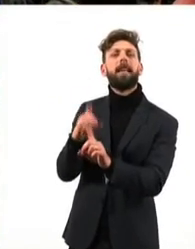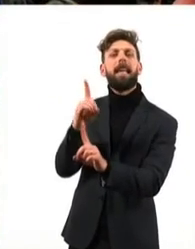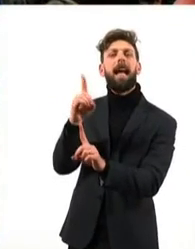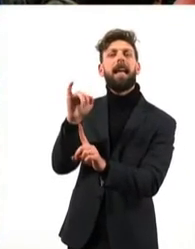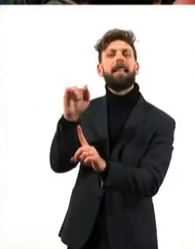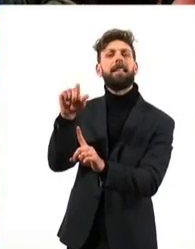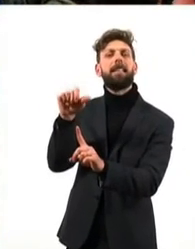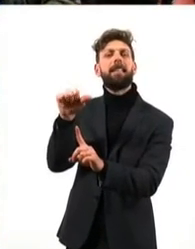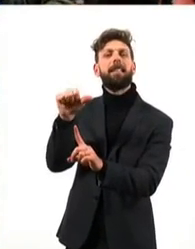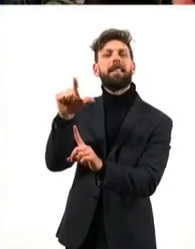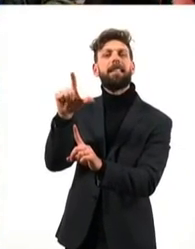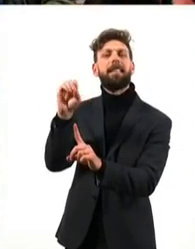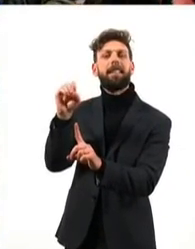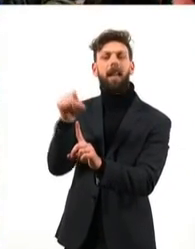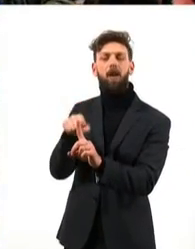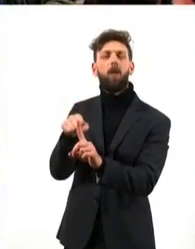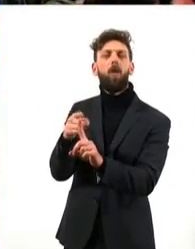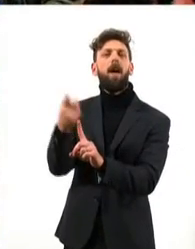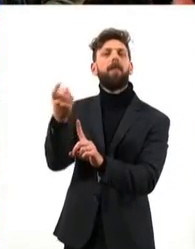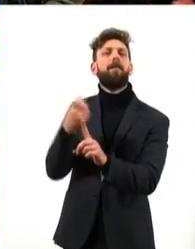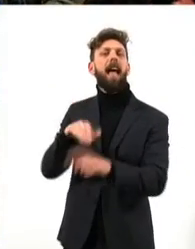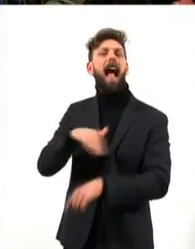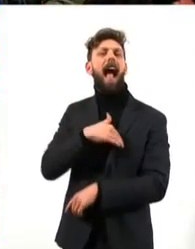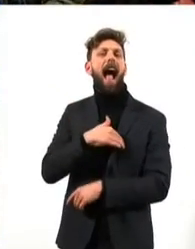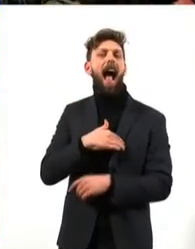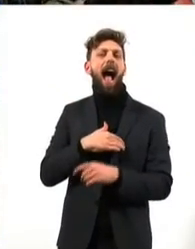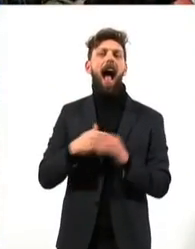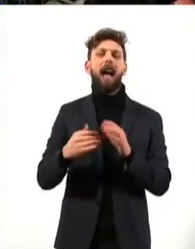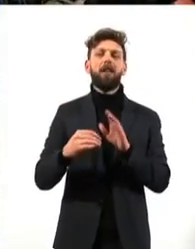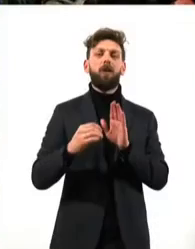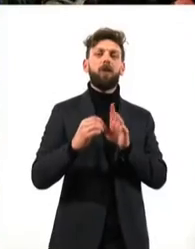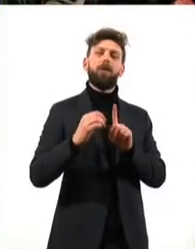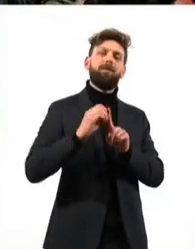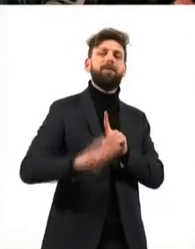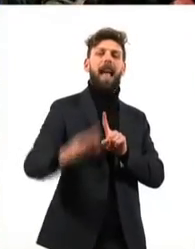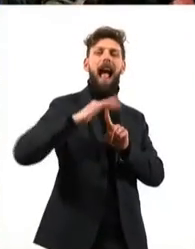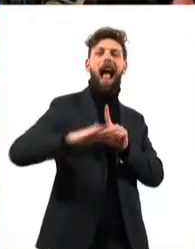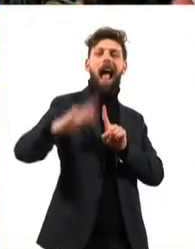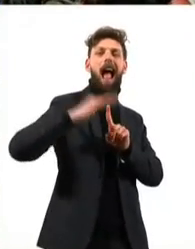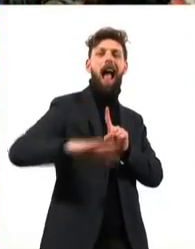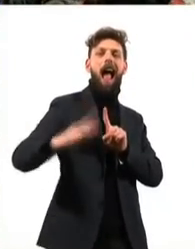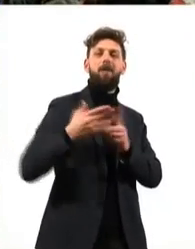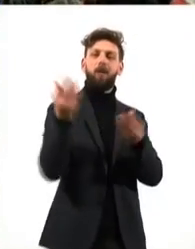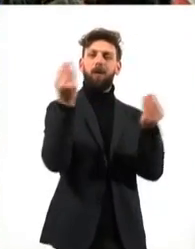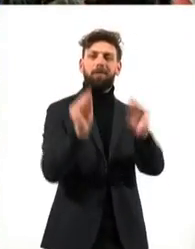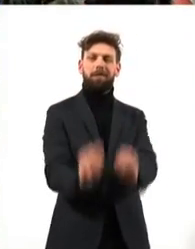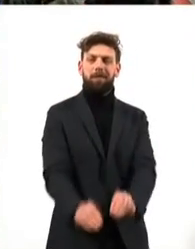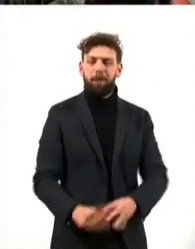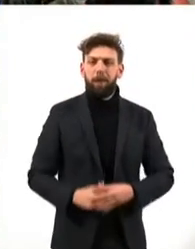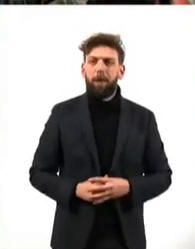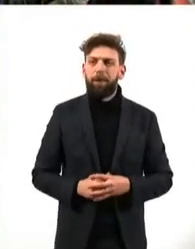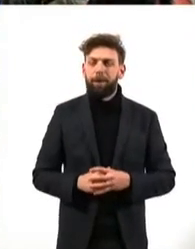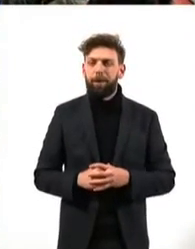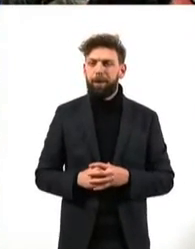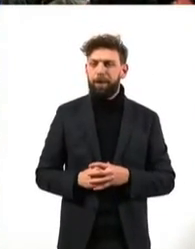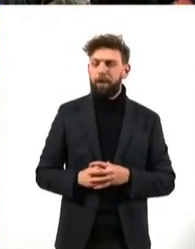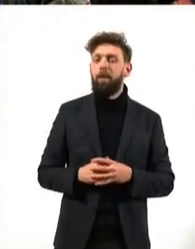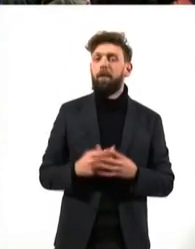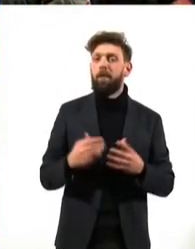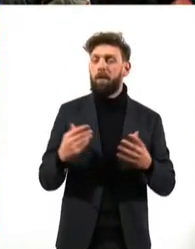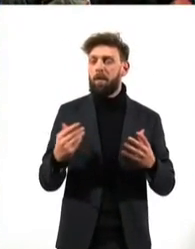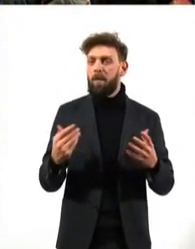dirige une agence d'influenceurs, Smile. T'as un micro juste sur ta droite, Gallo, si tu veux. Et je crois que tu as plusieurs des